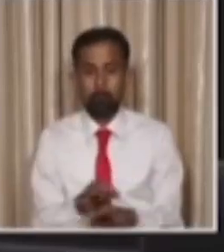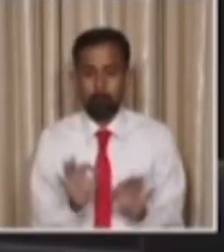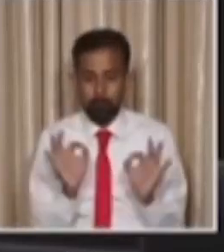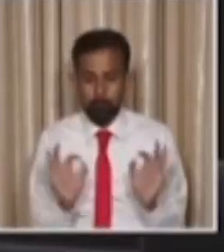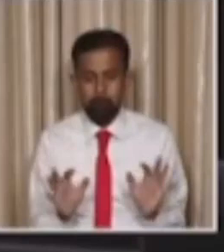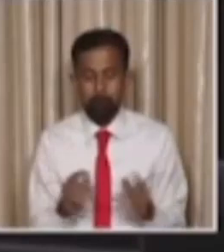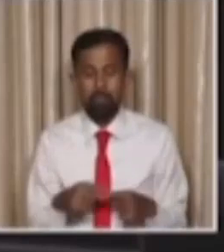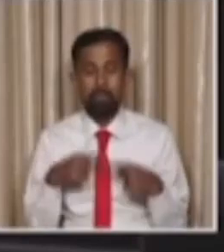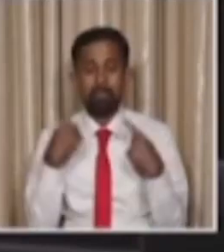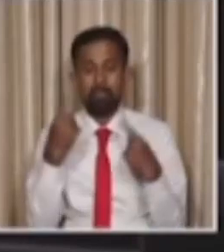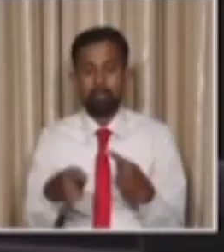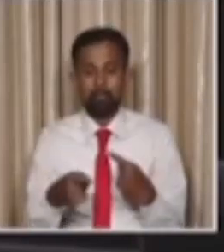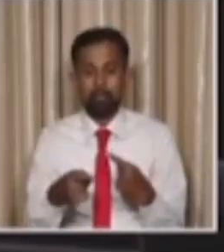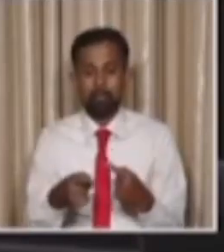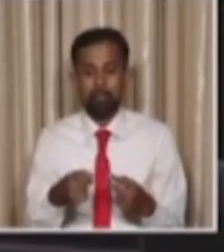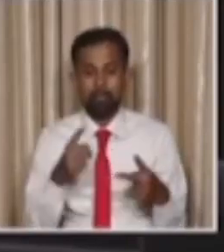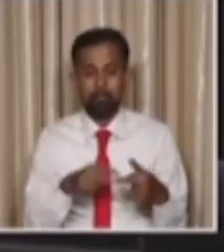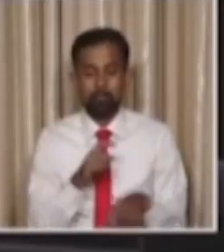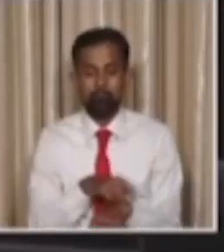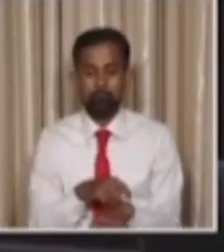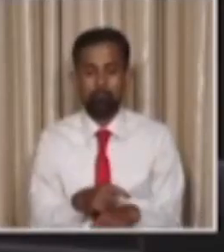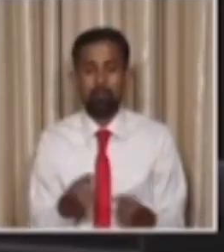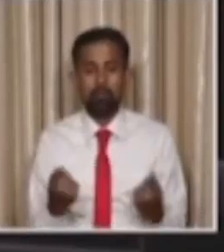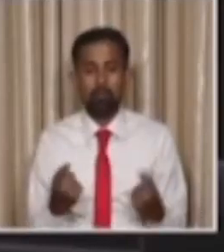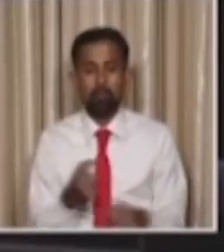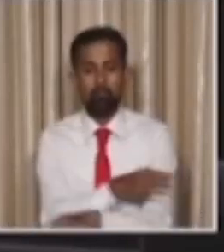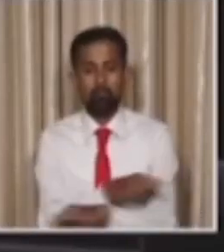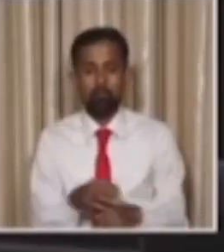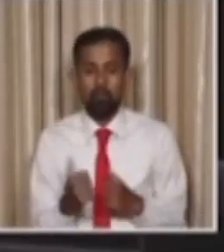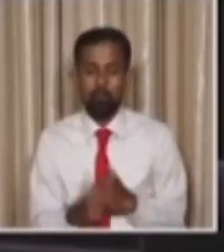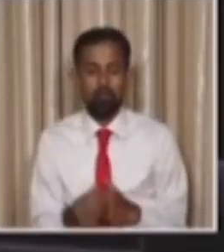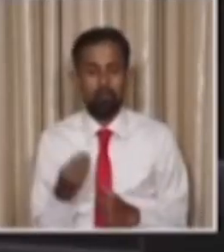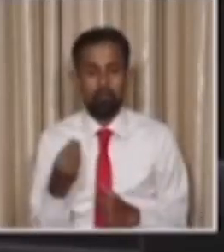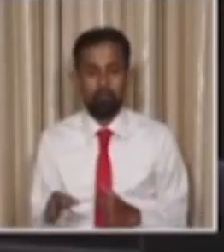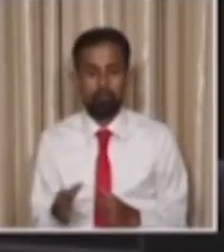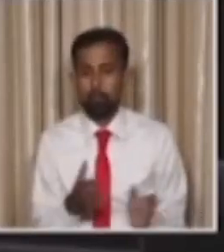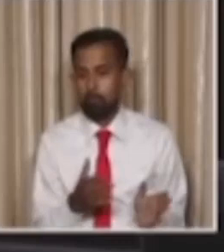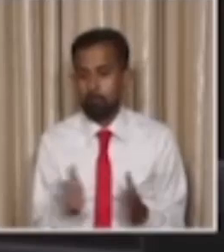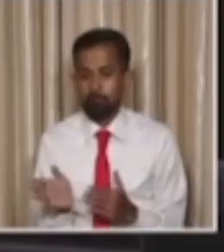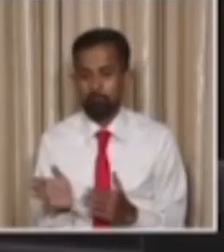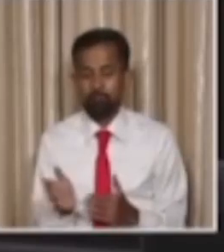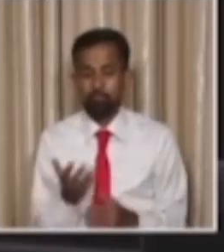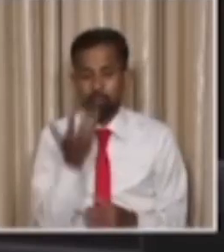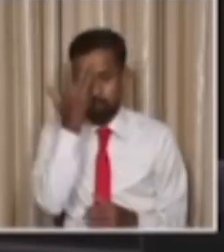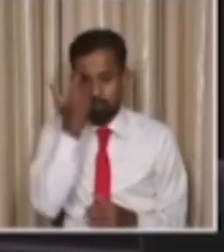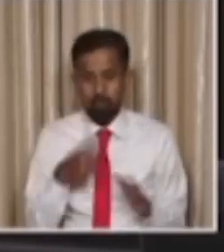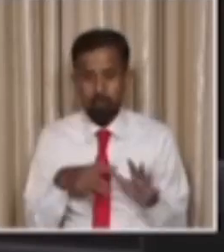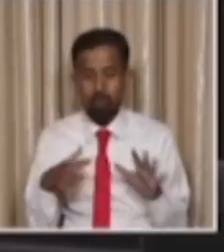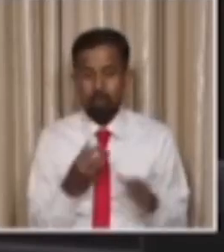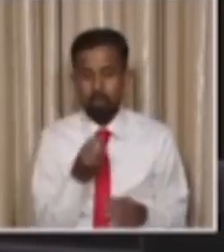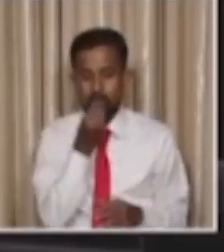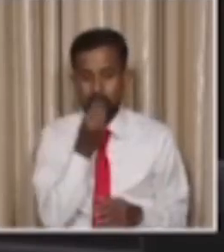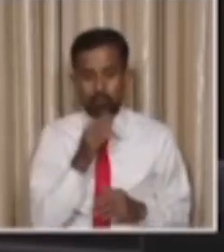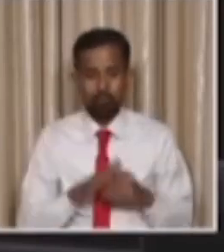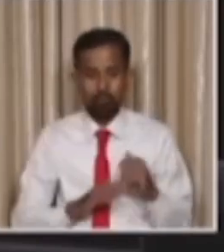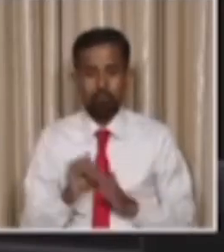නැවත ඊගාව කන්නේදී මහ කන්නේදී වගා කරන්න අවශ්‍ය වැඩපිළිවෙල සකස් කරලා තියෙනවා. ඊට අමතරව මෙතෙක් සහල් සත්ව ආහාර වෙනුවෙන් භාවිතා